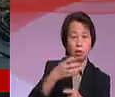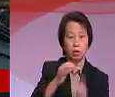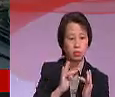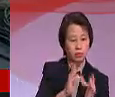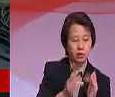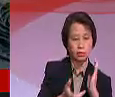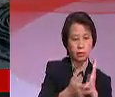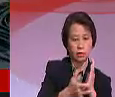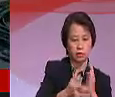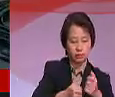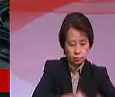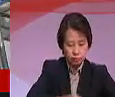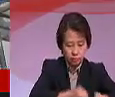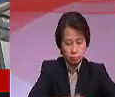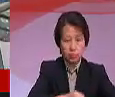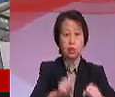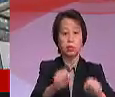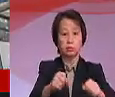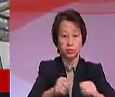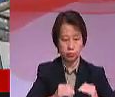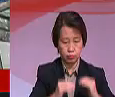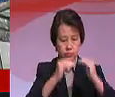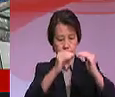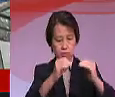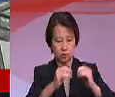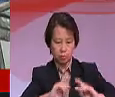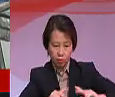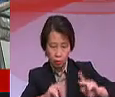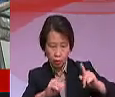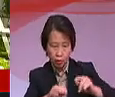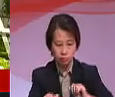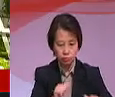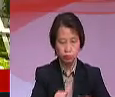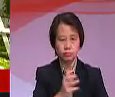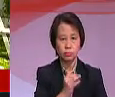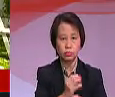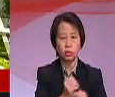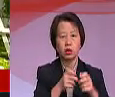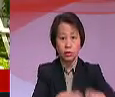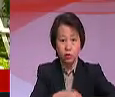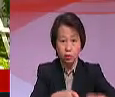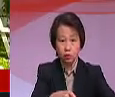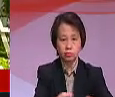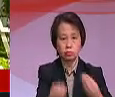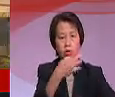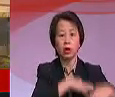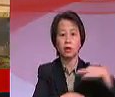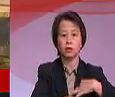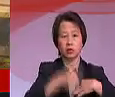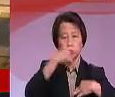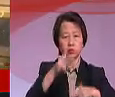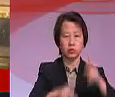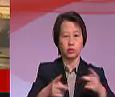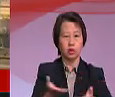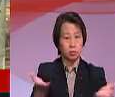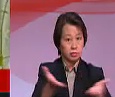jalinan teknologi pertanian, ia mampu menaik taraf dan meningkatkan produktiviti kebun sekaligus memberi faedah kepada